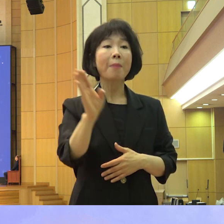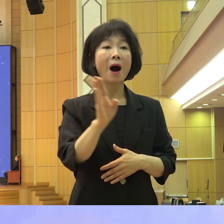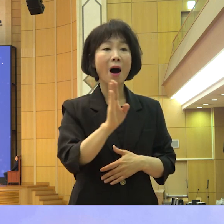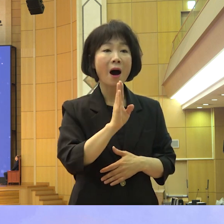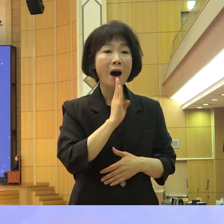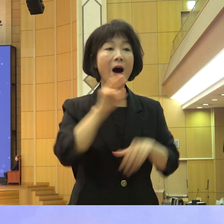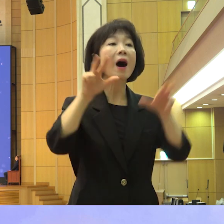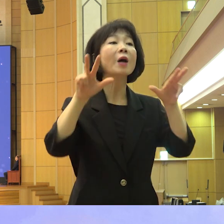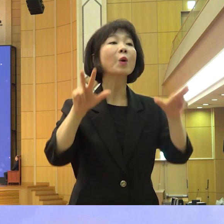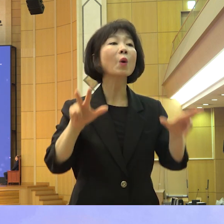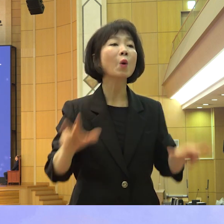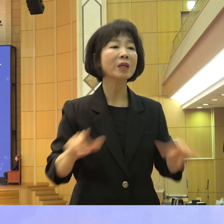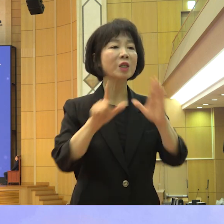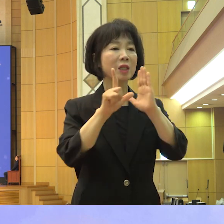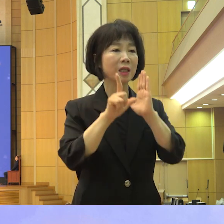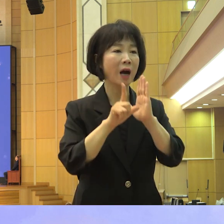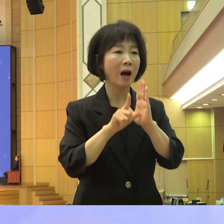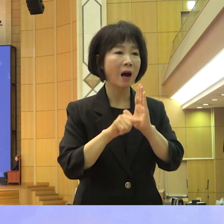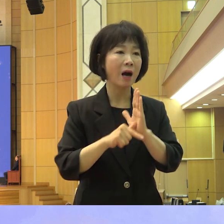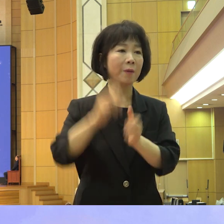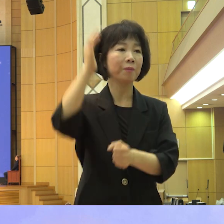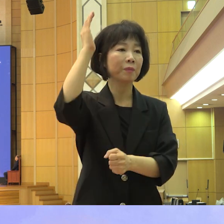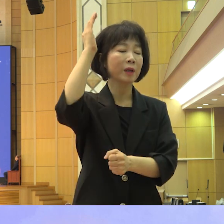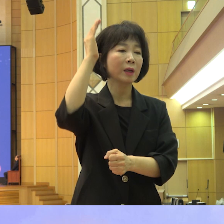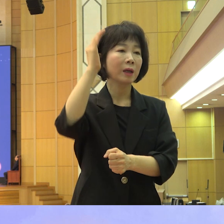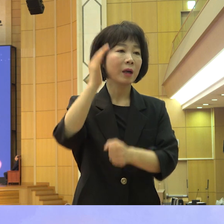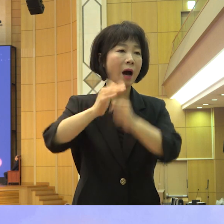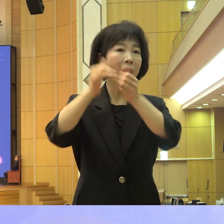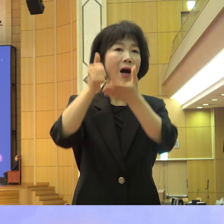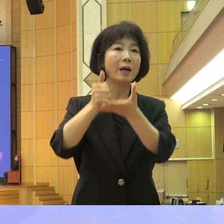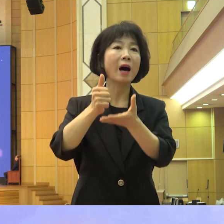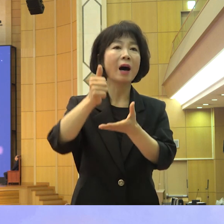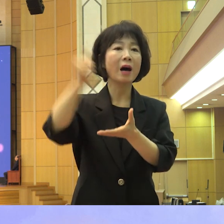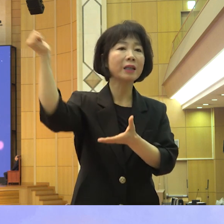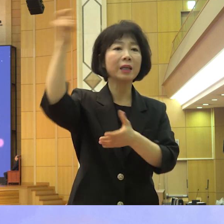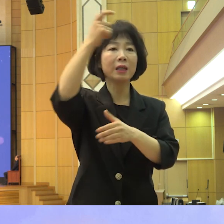이곳에서 바로 이 시간